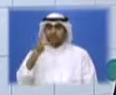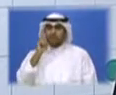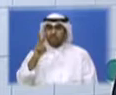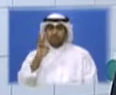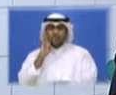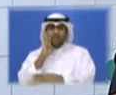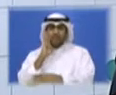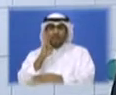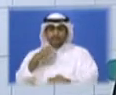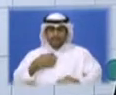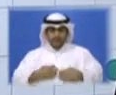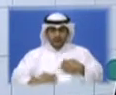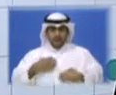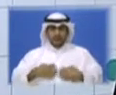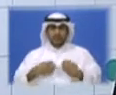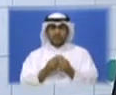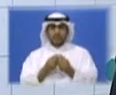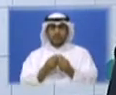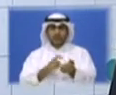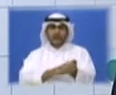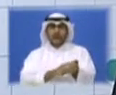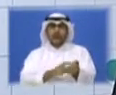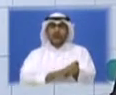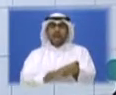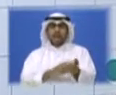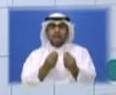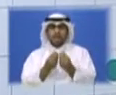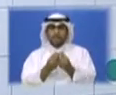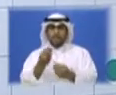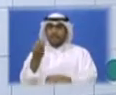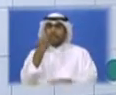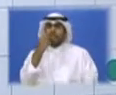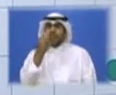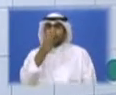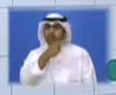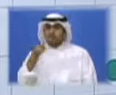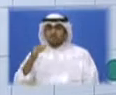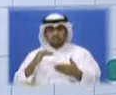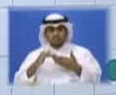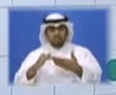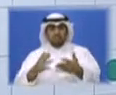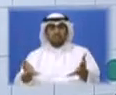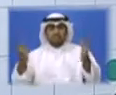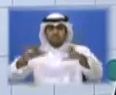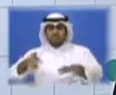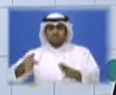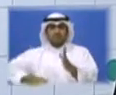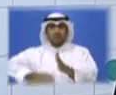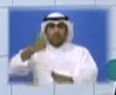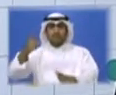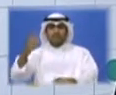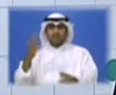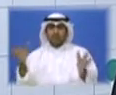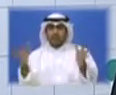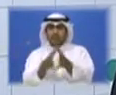التخصصات، فيها من علاج الأعصاب، علاج التغذية نفسيا، تركيز على أشياء كثيرة تكون متكاملة مع بعض